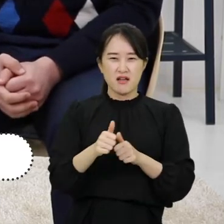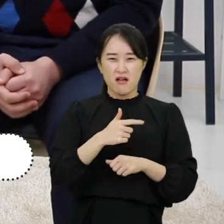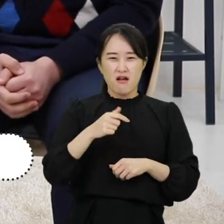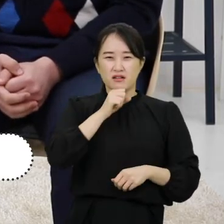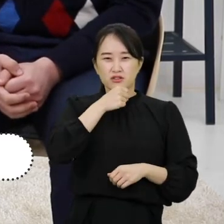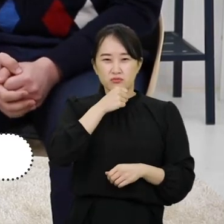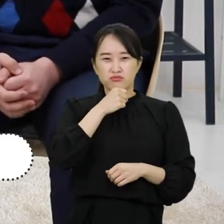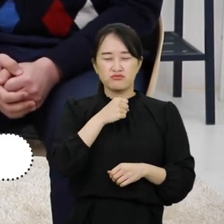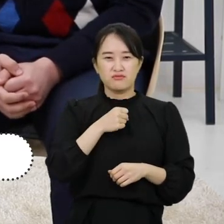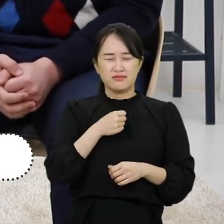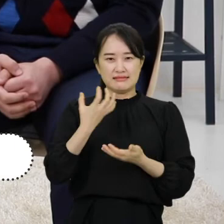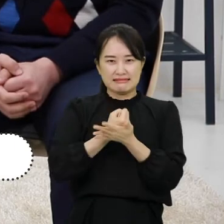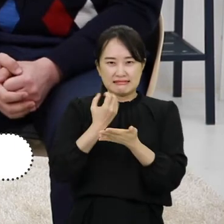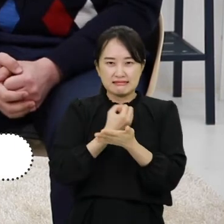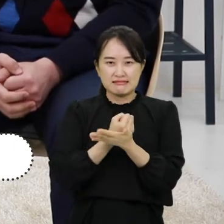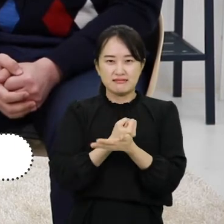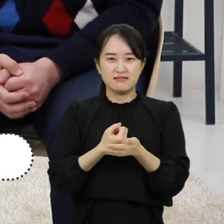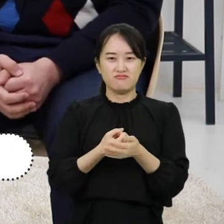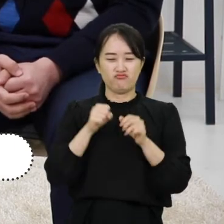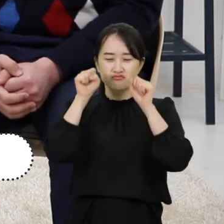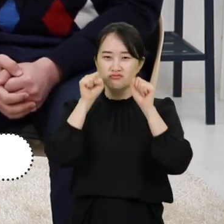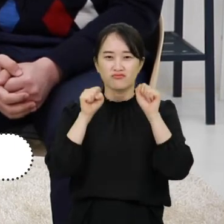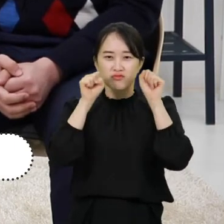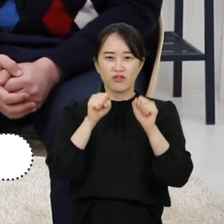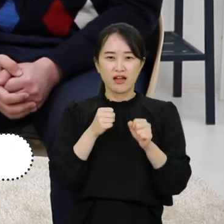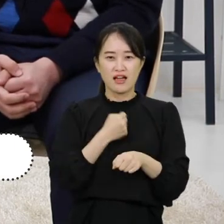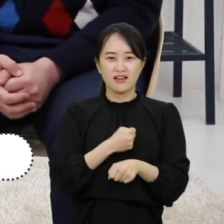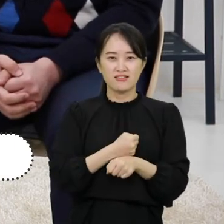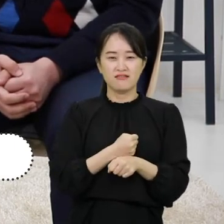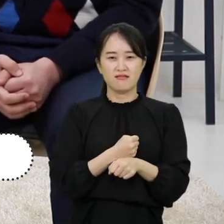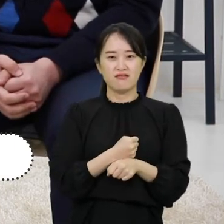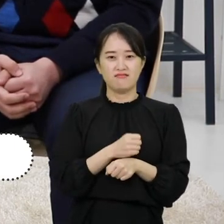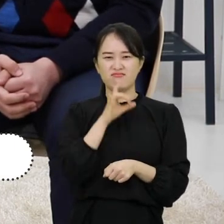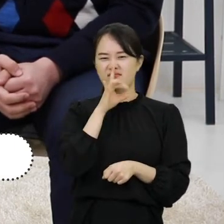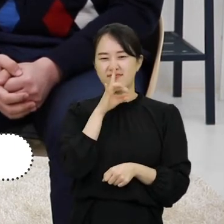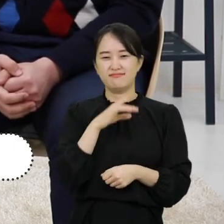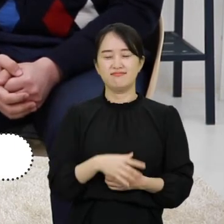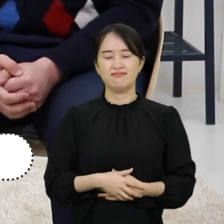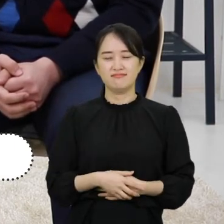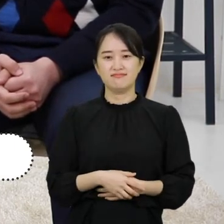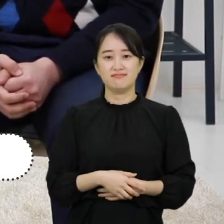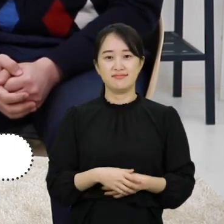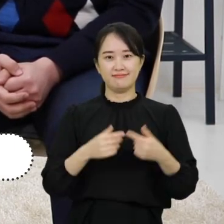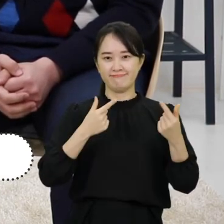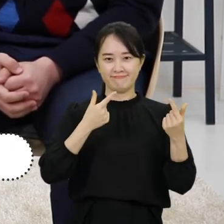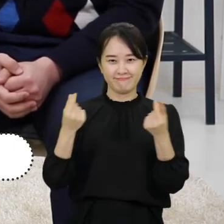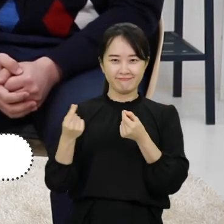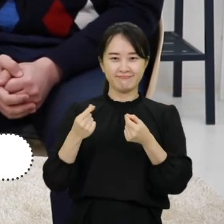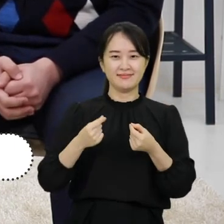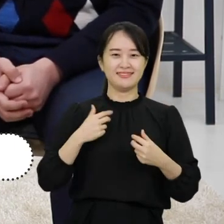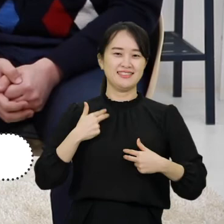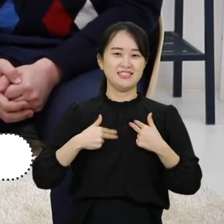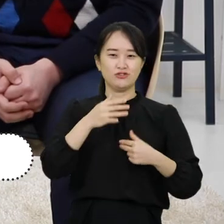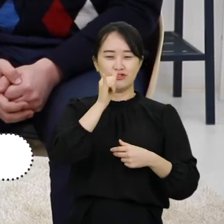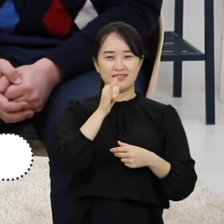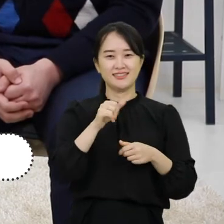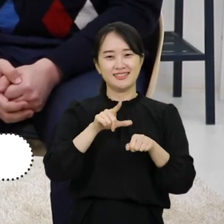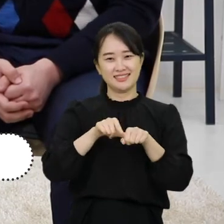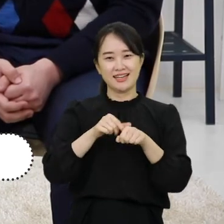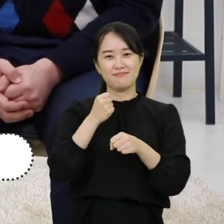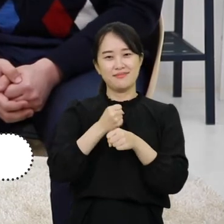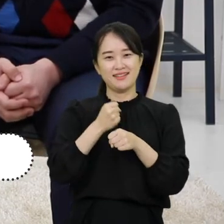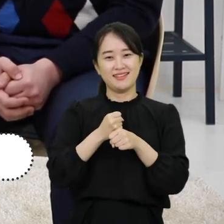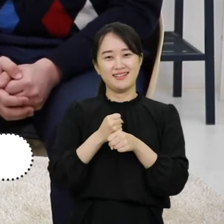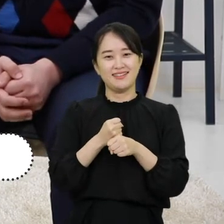이기려고 막 엄청난 그 기록을 세우려고 운동을 하고 막 이런 것만 하면 안 되잖아요. 이렇게 다 같이 우리가 함께 즐길 수 있는